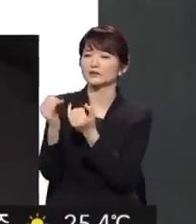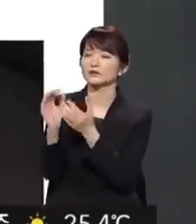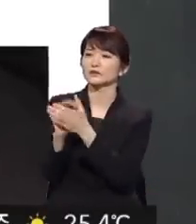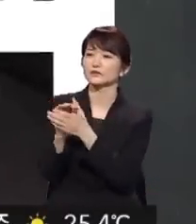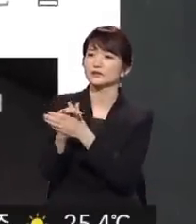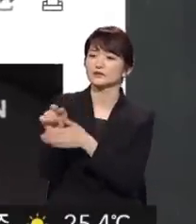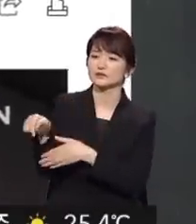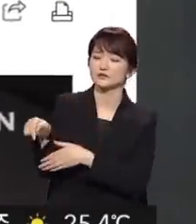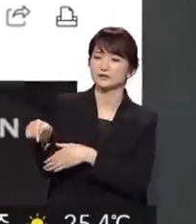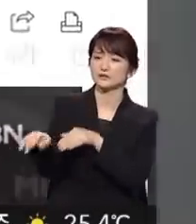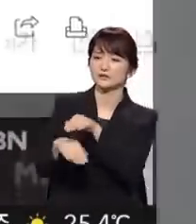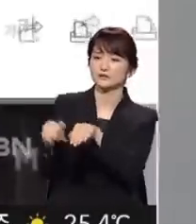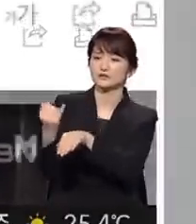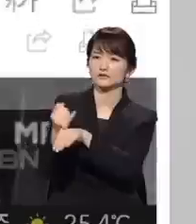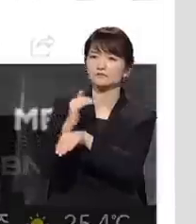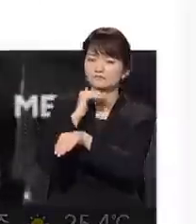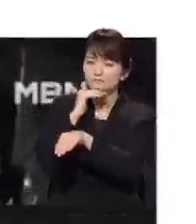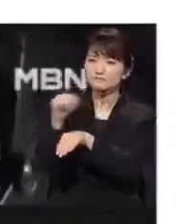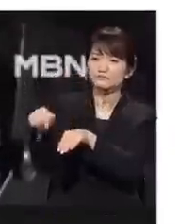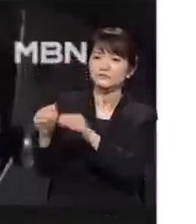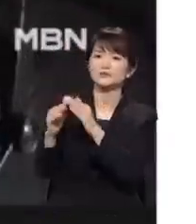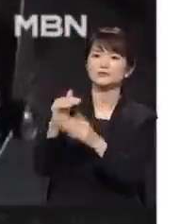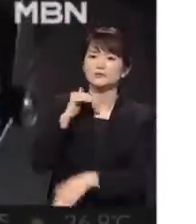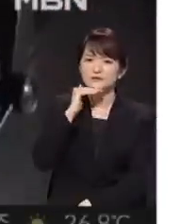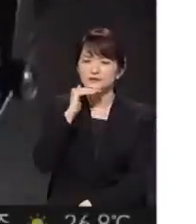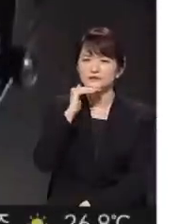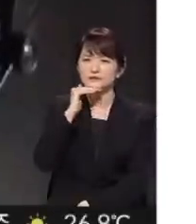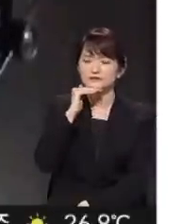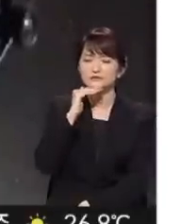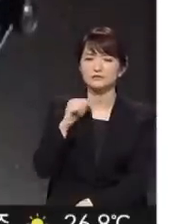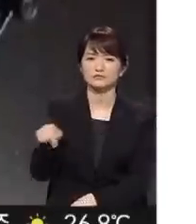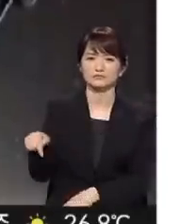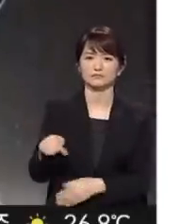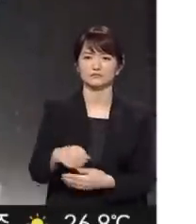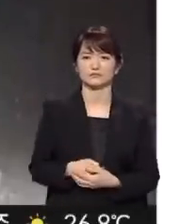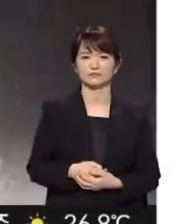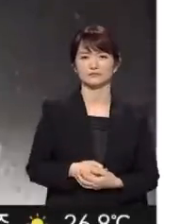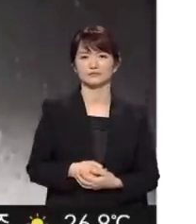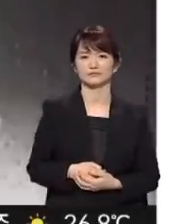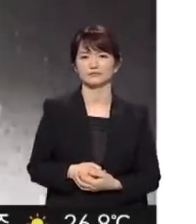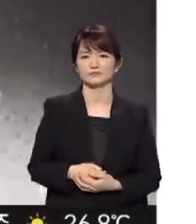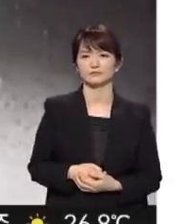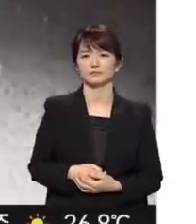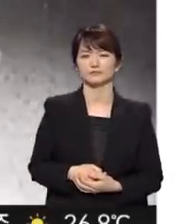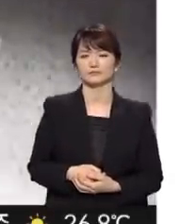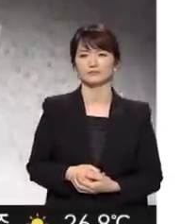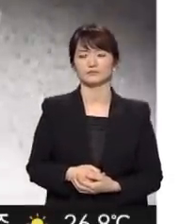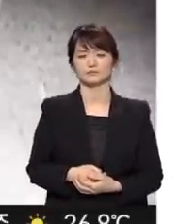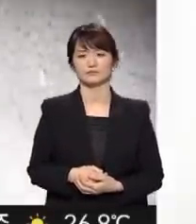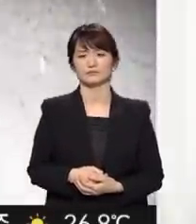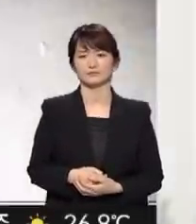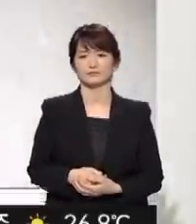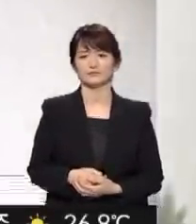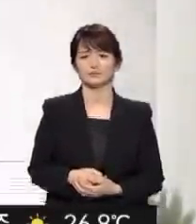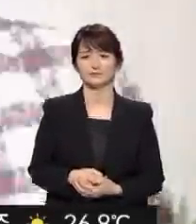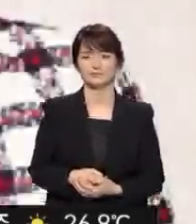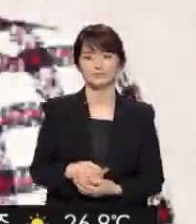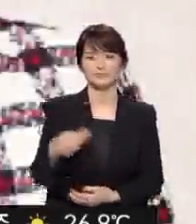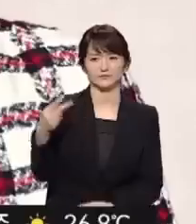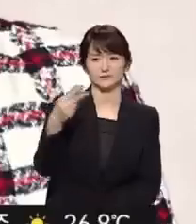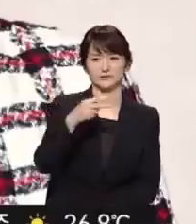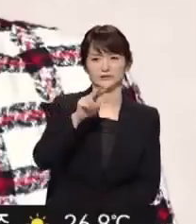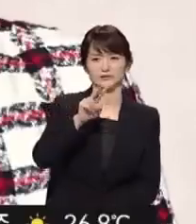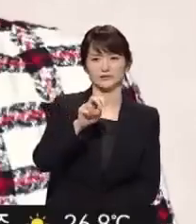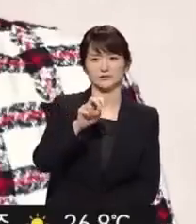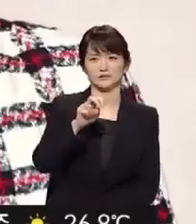너 차에서 기다려 라든가 집에서 기다려 이렇게 강요를 했다고 그래요. 그런데 아마 2023년 2월경에 아마